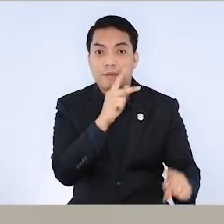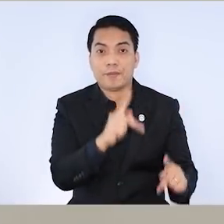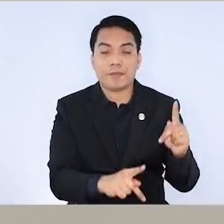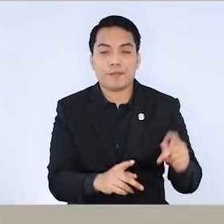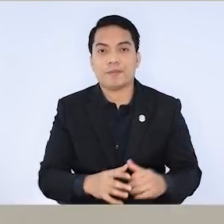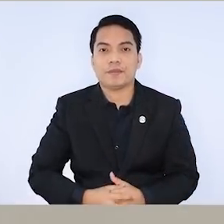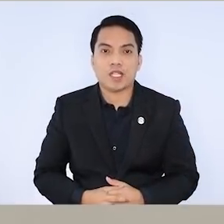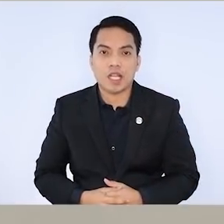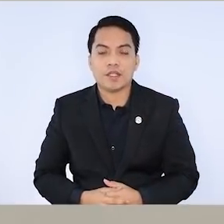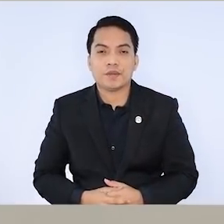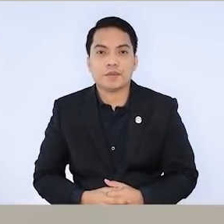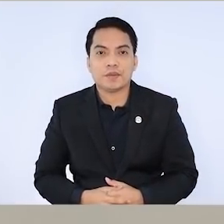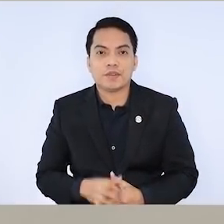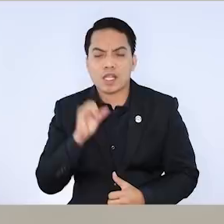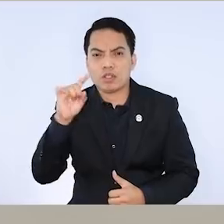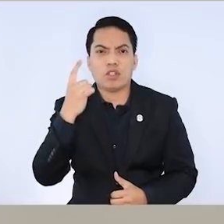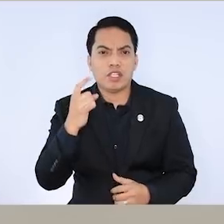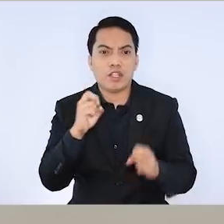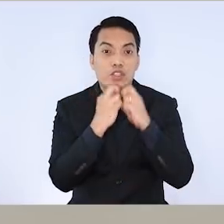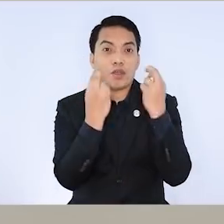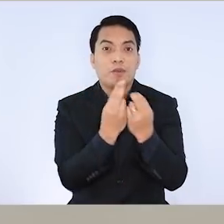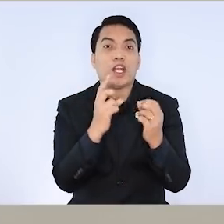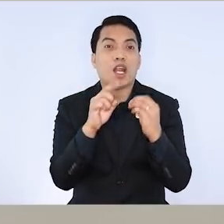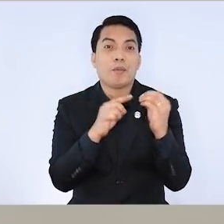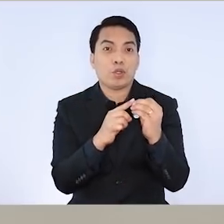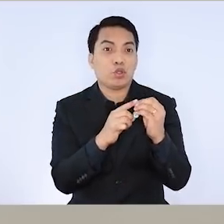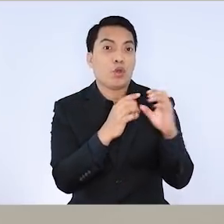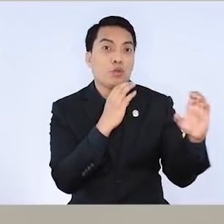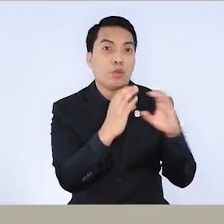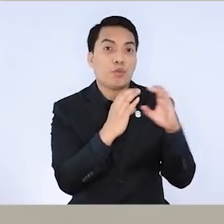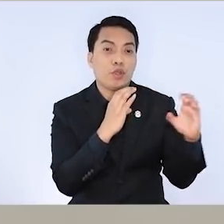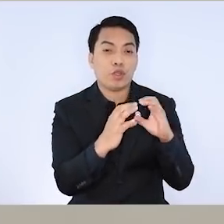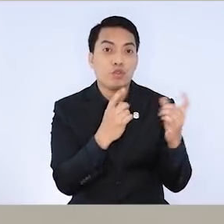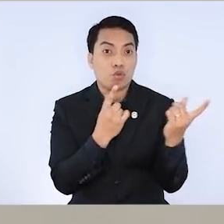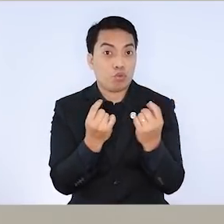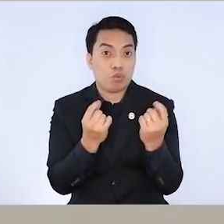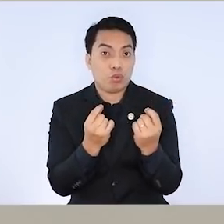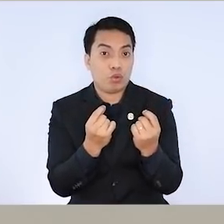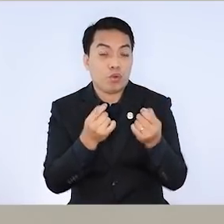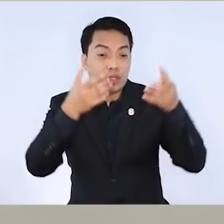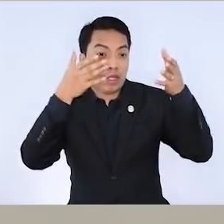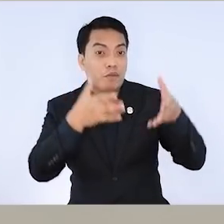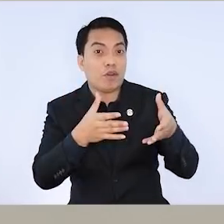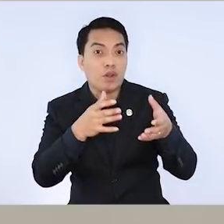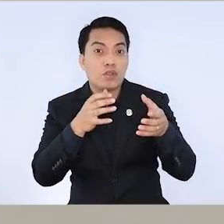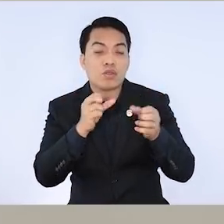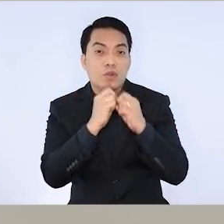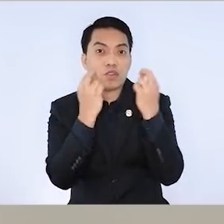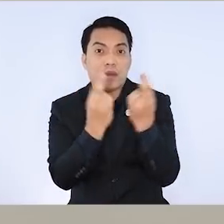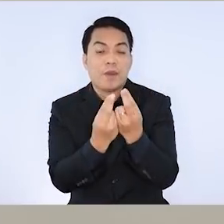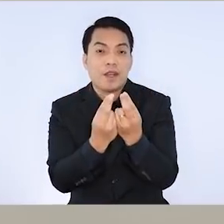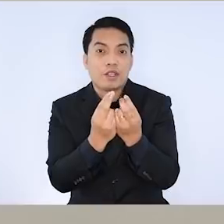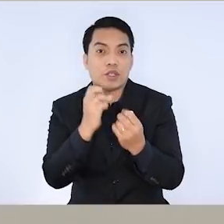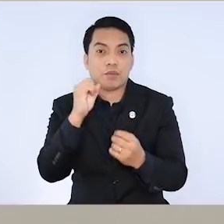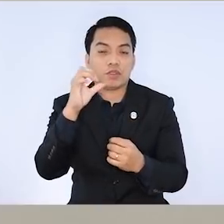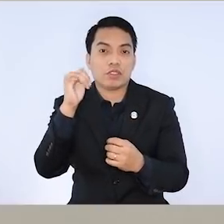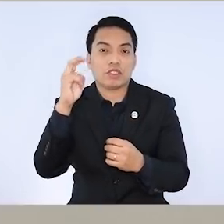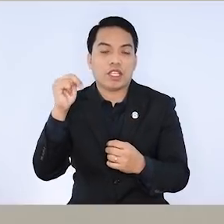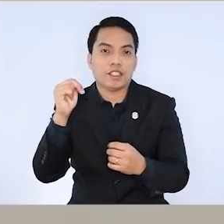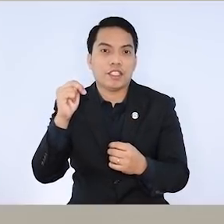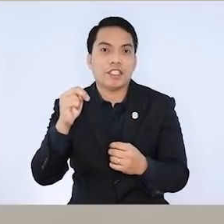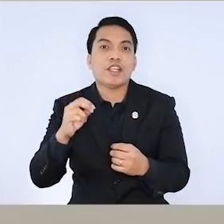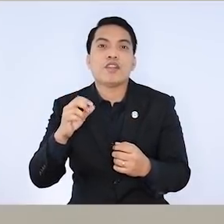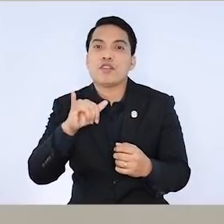mga seminars ukol sa communication, ang isa po sa focus ng seminar ng kapisanan ng scan ay ang ukol po